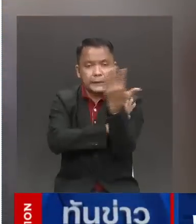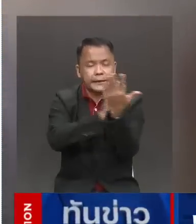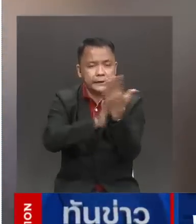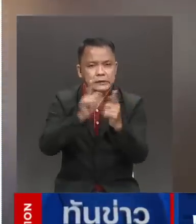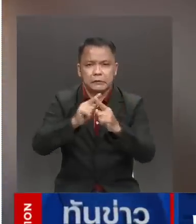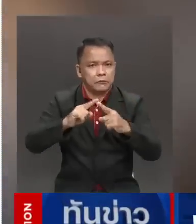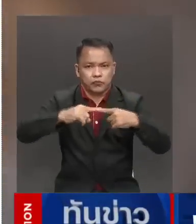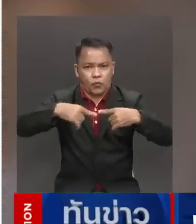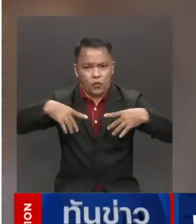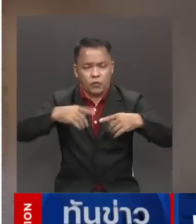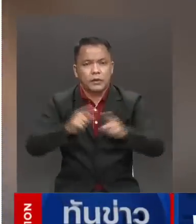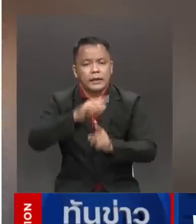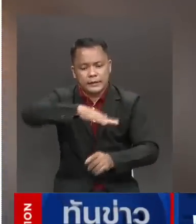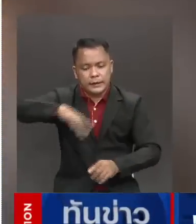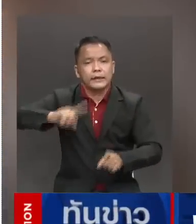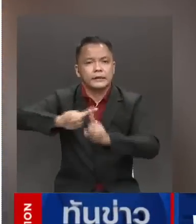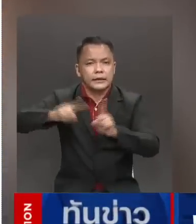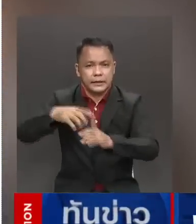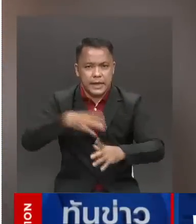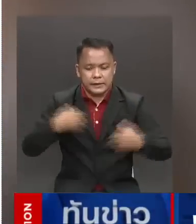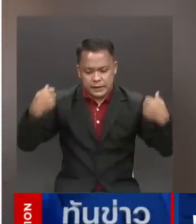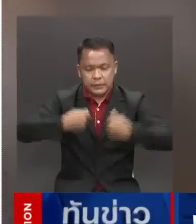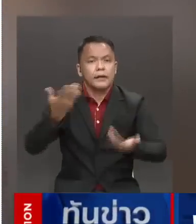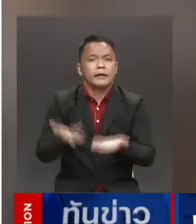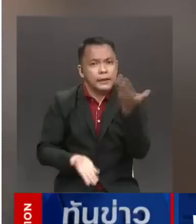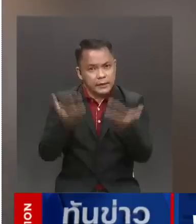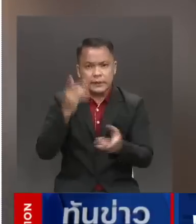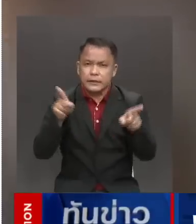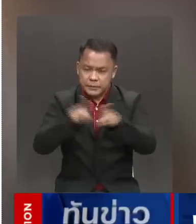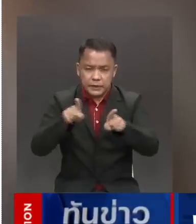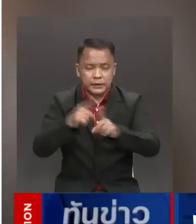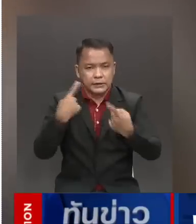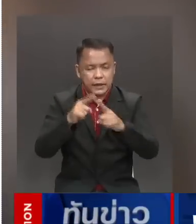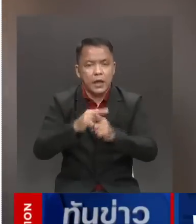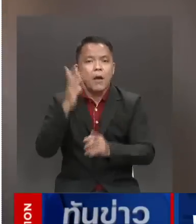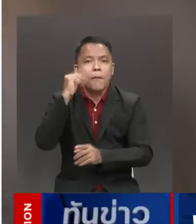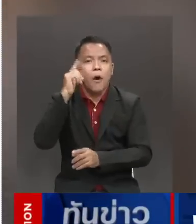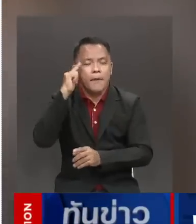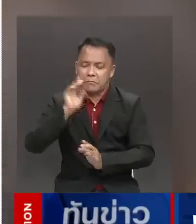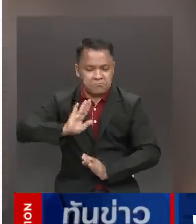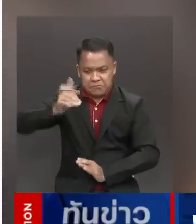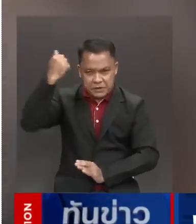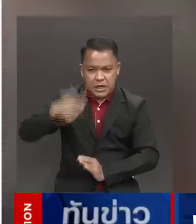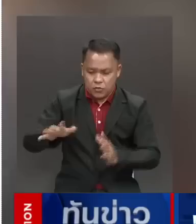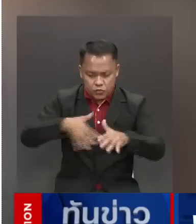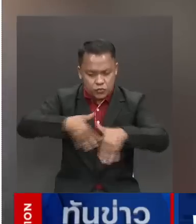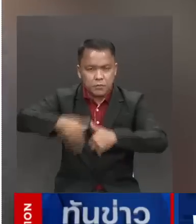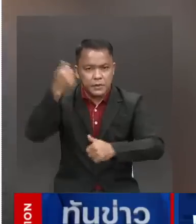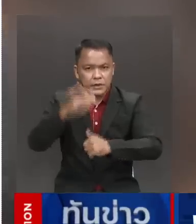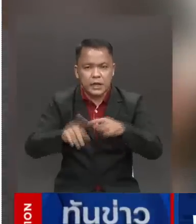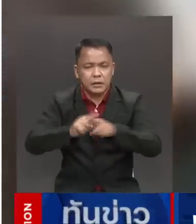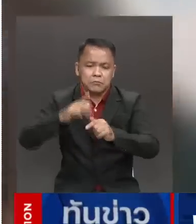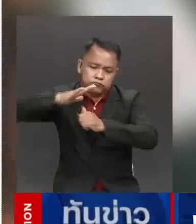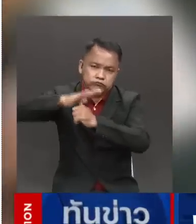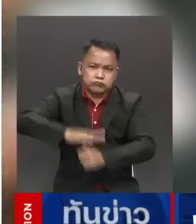รื่องไม่ปกติเด็กหลายคนคงอยากแต่งตัวไพรเวทเหมือนกันแต่อาจจะถูกพ่อแม่ไม่ให้สังคมไม่ให้โครงสร้างที่กด